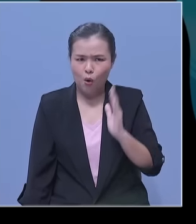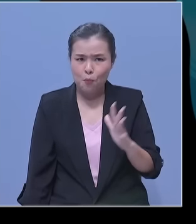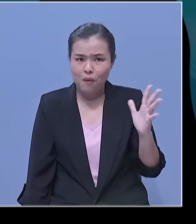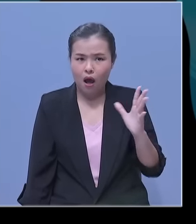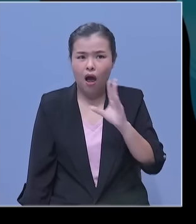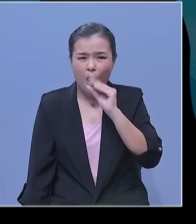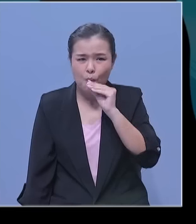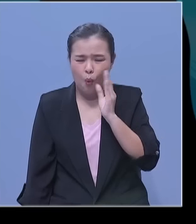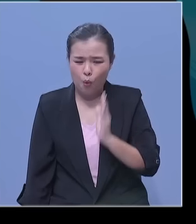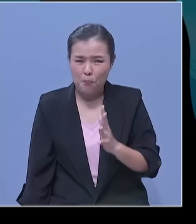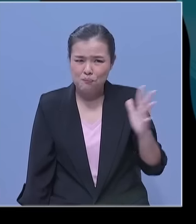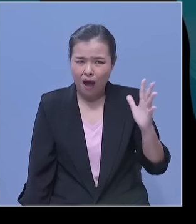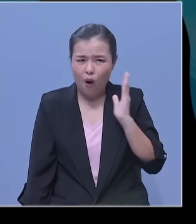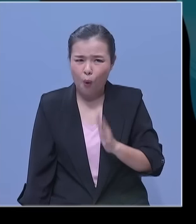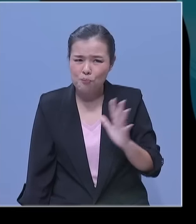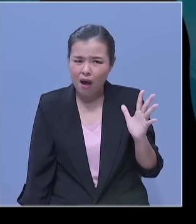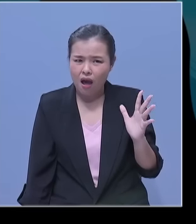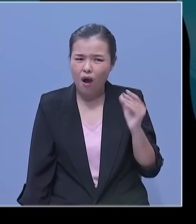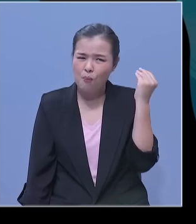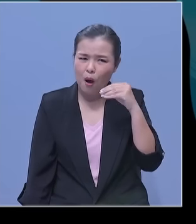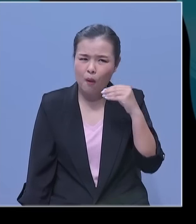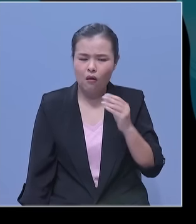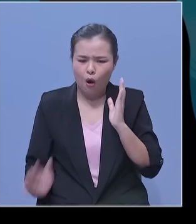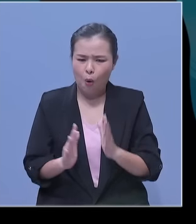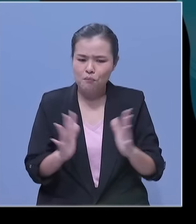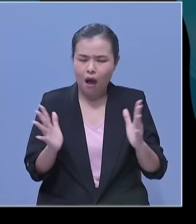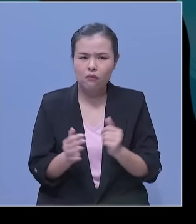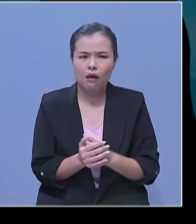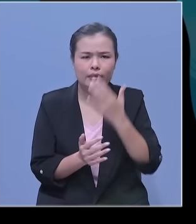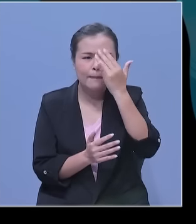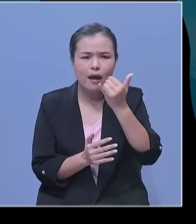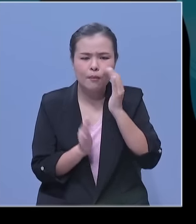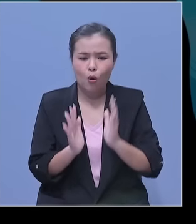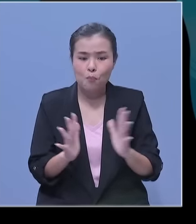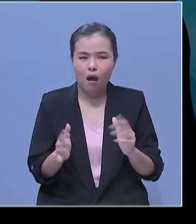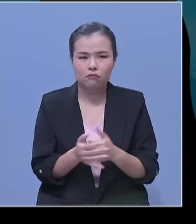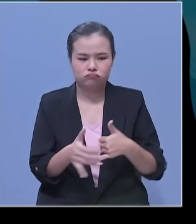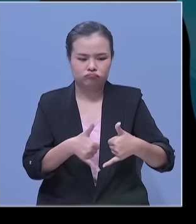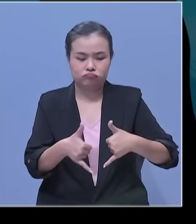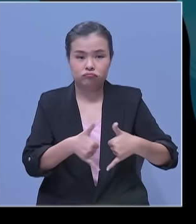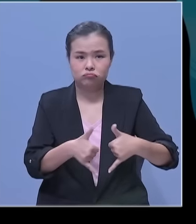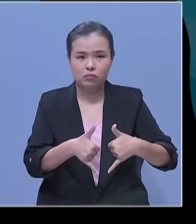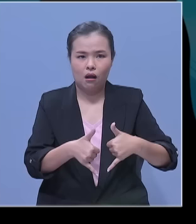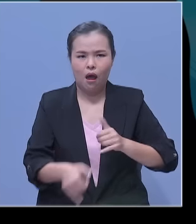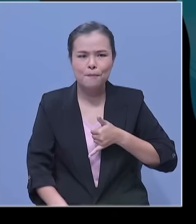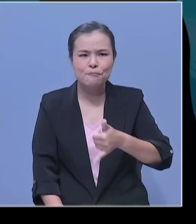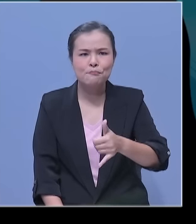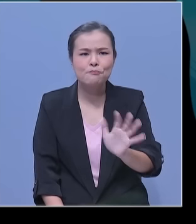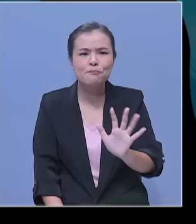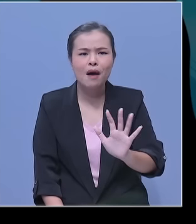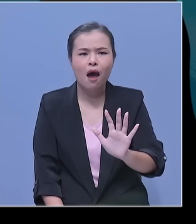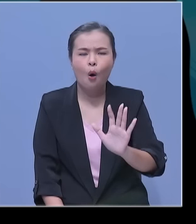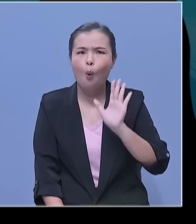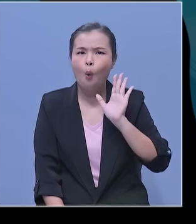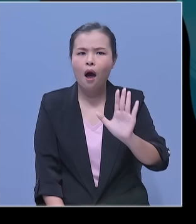พูดย้ำอยู่อย่างเงี้ยค่ะหลายครั้งเข้าไปทำไมข้างในคนเยอะแล้วก็มายืนขวางคือเหมือนไม่ให้เข้า ครับ